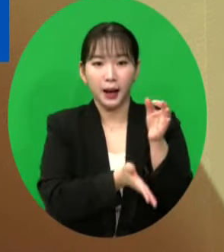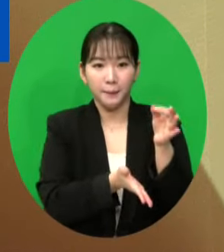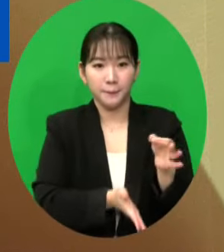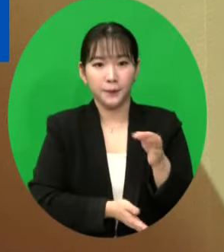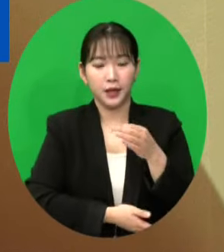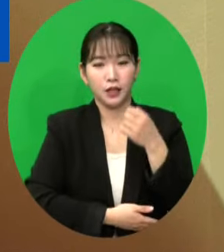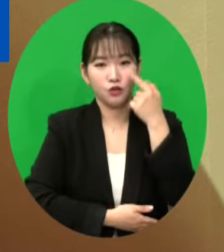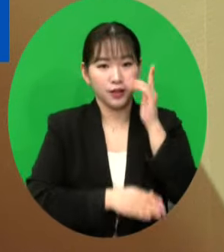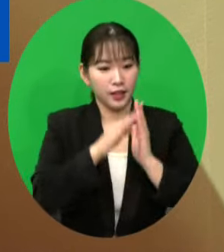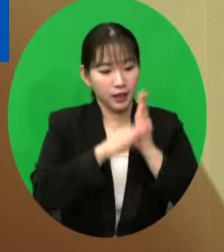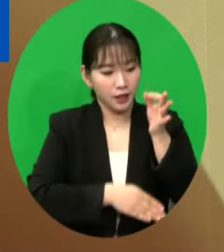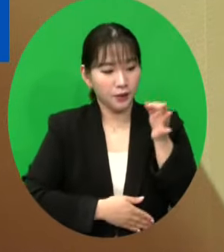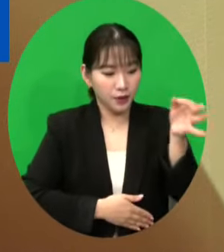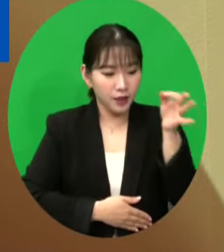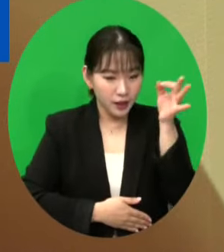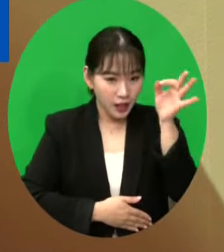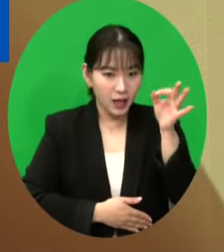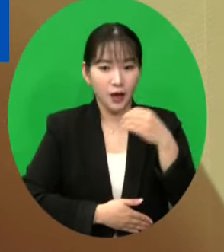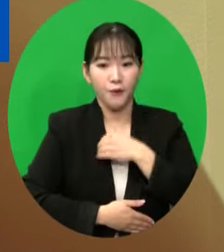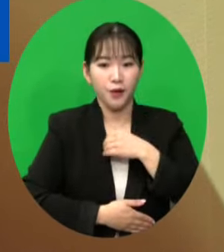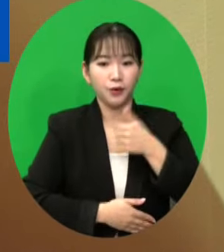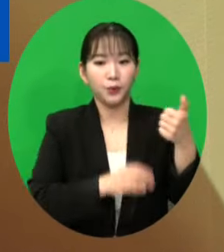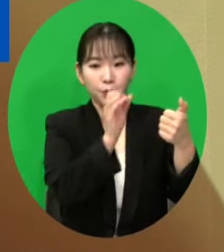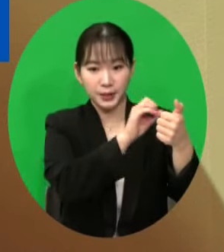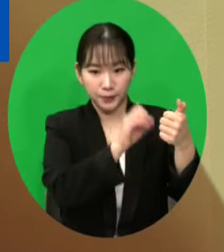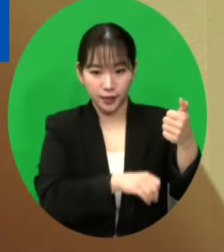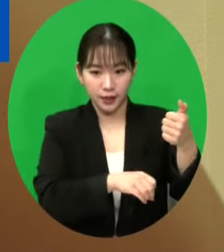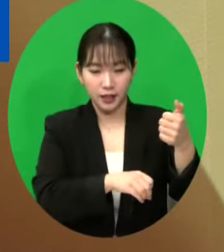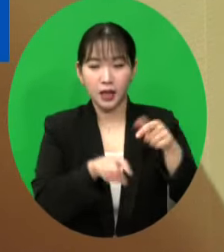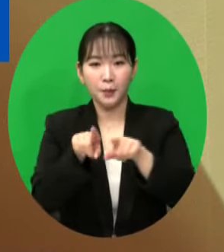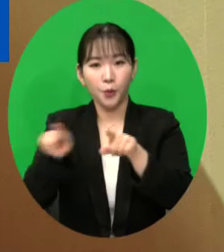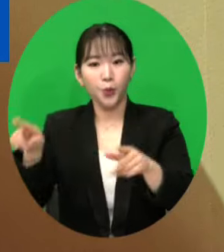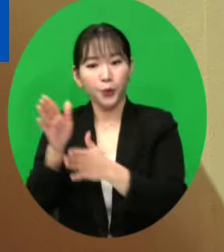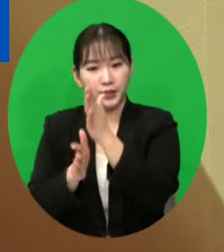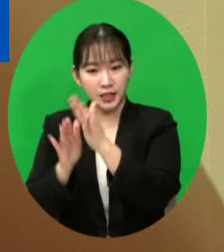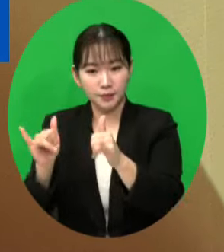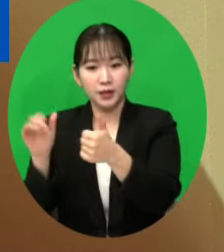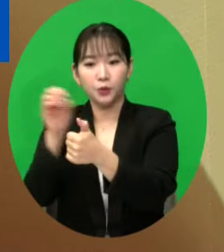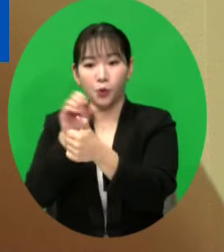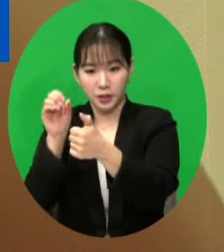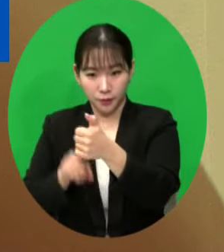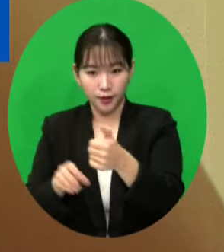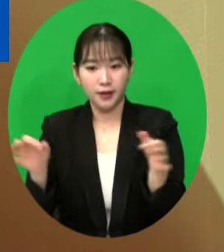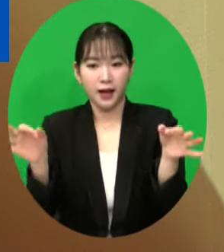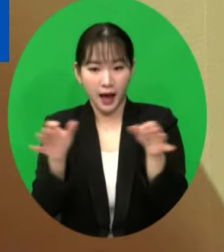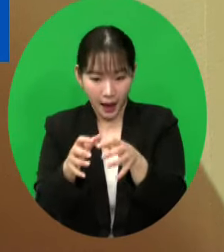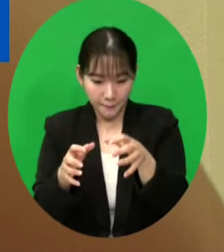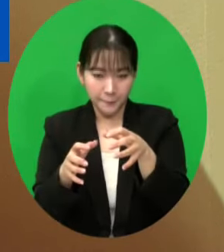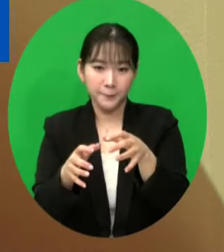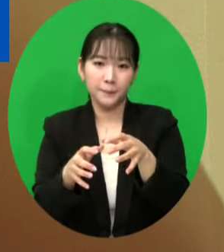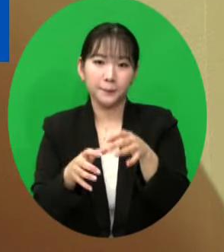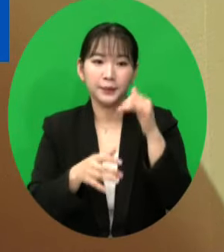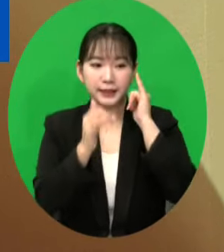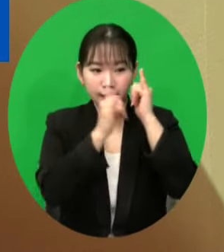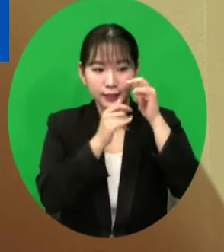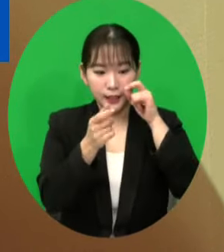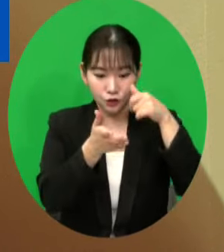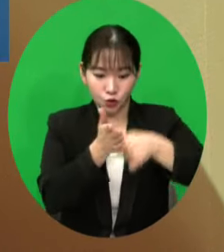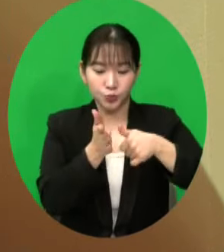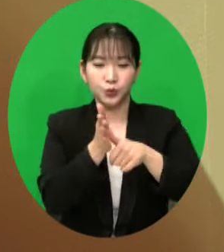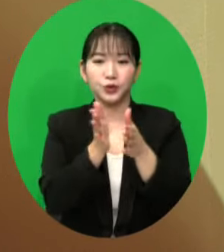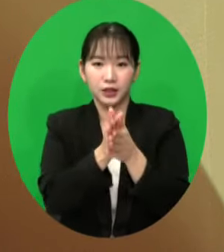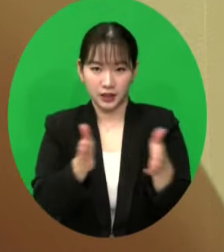이상 납부한 민주당 권리당원 50%, 일반 시민 50%의 비율로 ARS 투표를